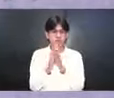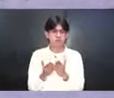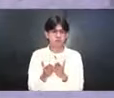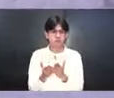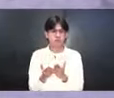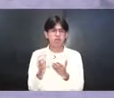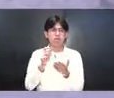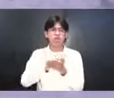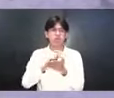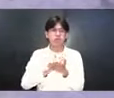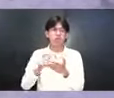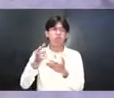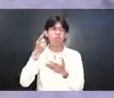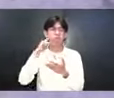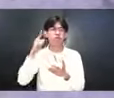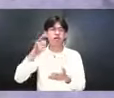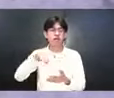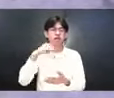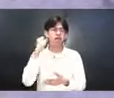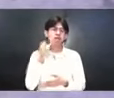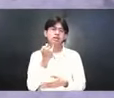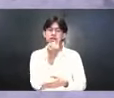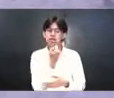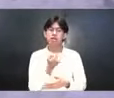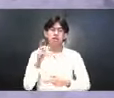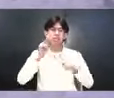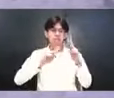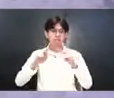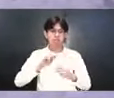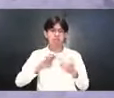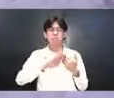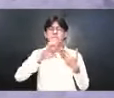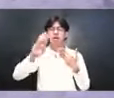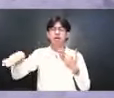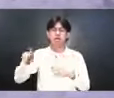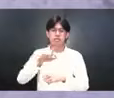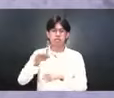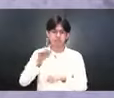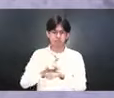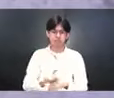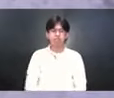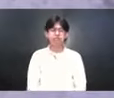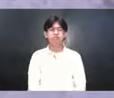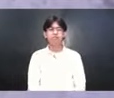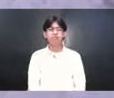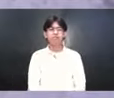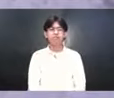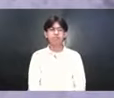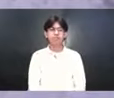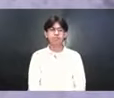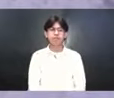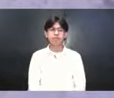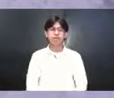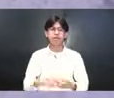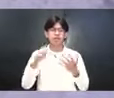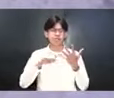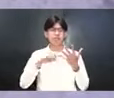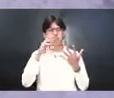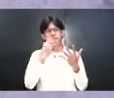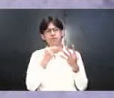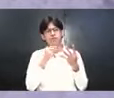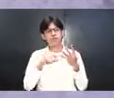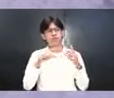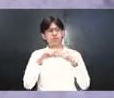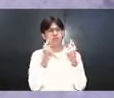back home. Pauwi sa pangako ng Diyos. But there is a fourth audience.